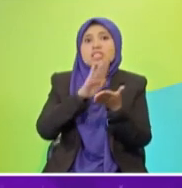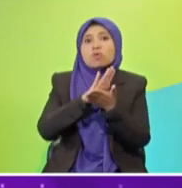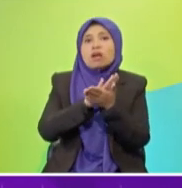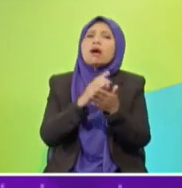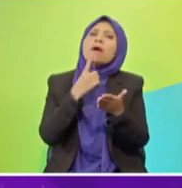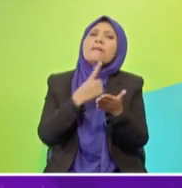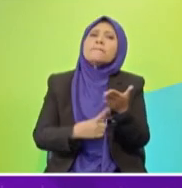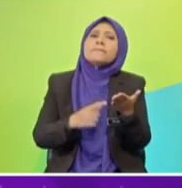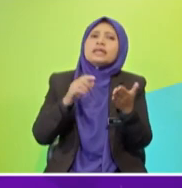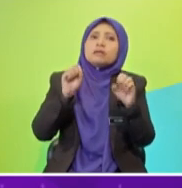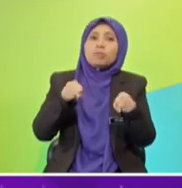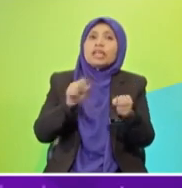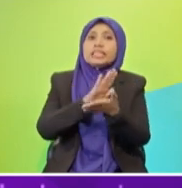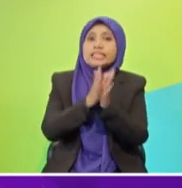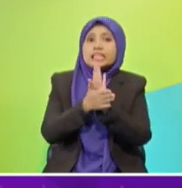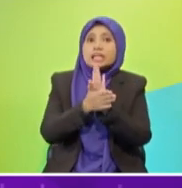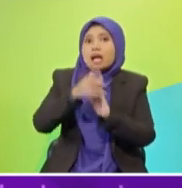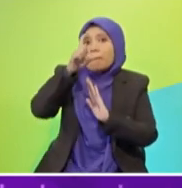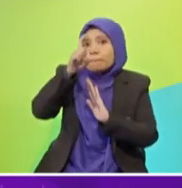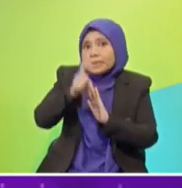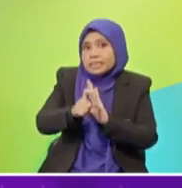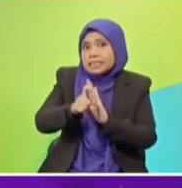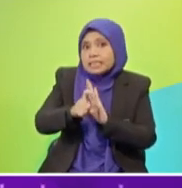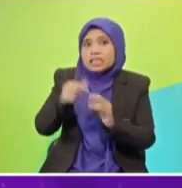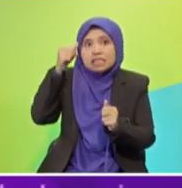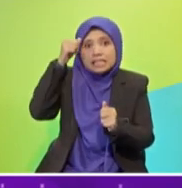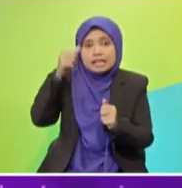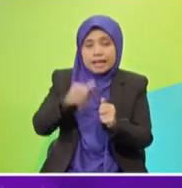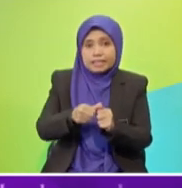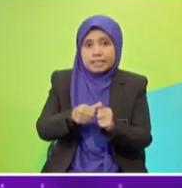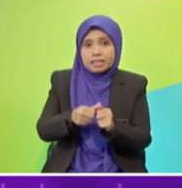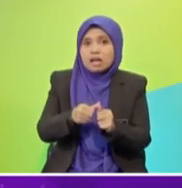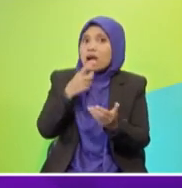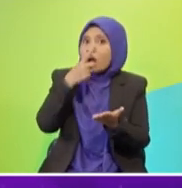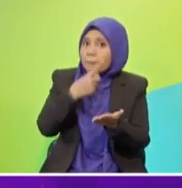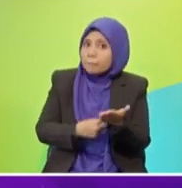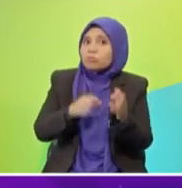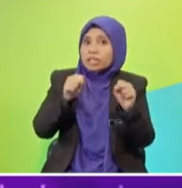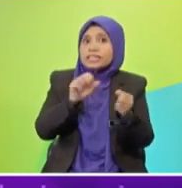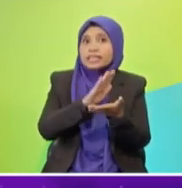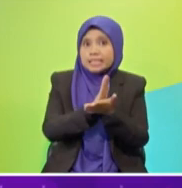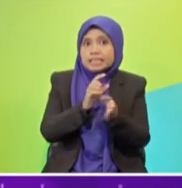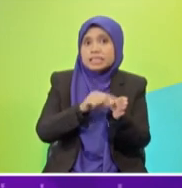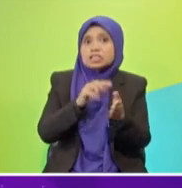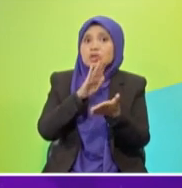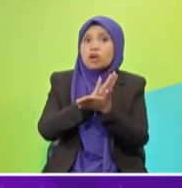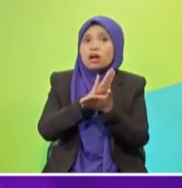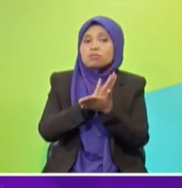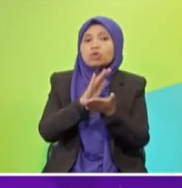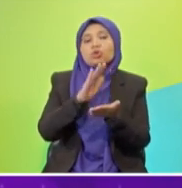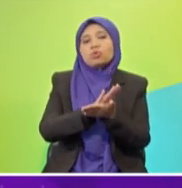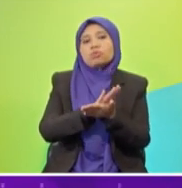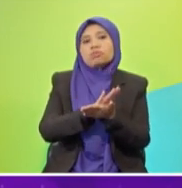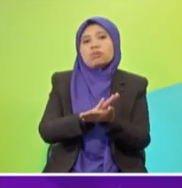sebab tuh kita kena senjata berwaspada dan ingat oke apakah yang berlaku di sekolah berlanggar kawat